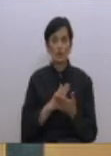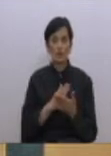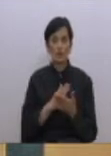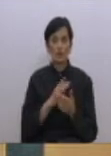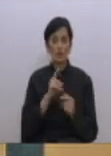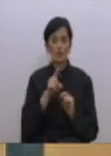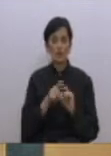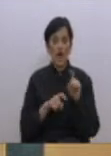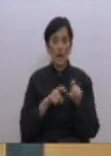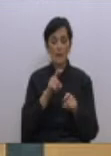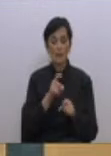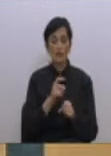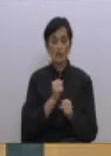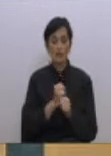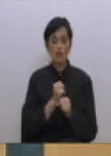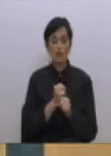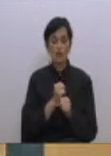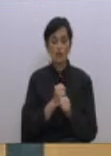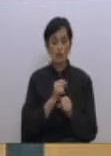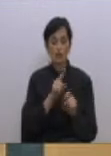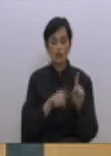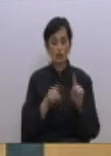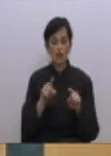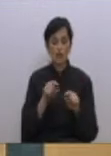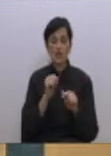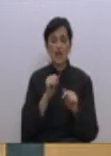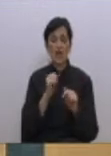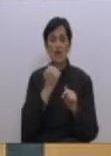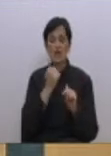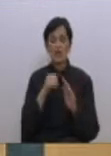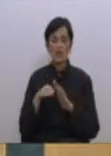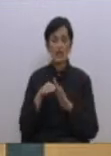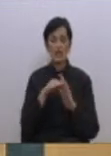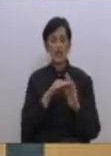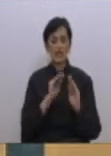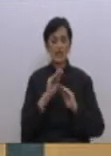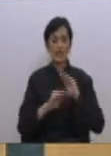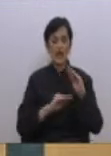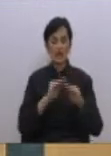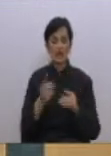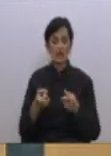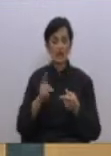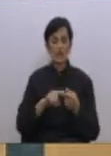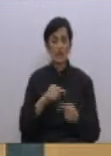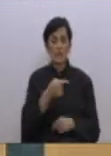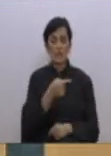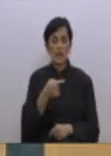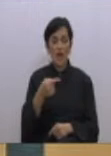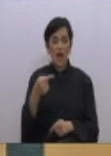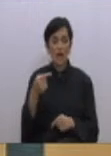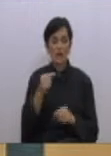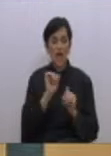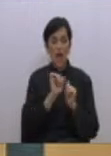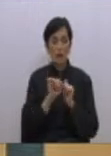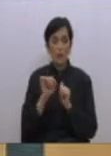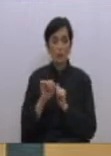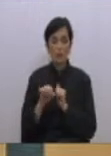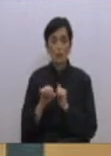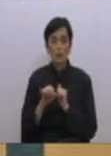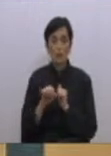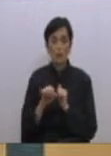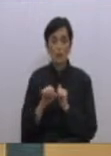გადაიდგა ნაბიჯები რიგ შემთხვევაში ინვენტარიზაციის ჩატარებასთან დაკავშირებული ნაკლოვანებების აღმოსაფხველად.